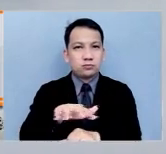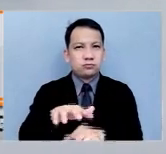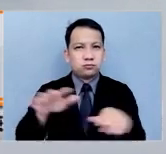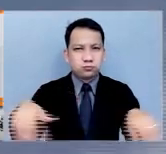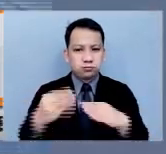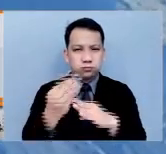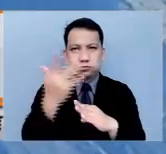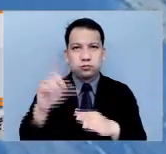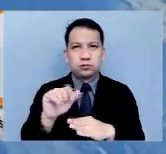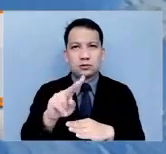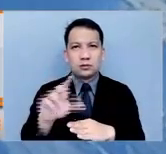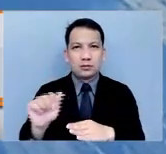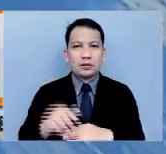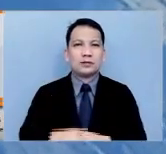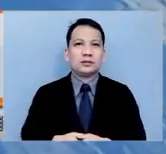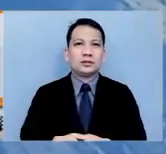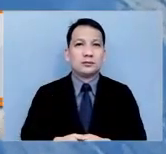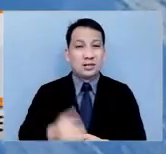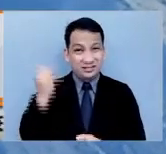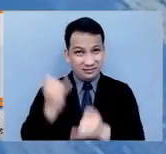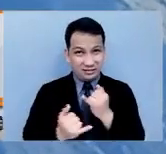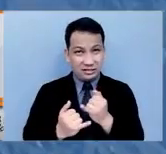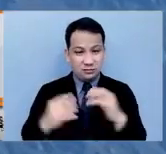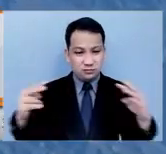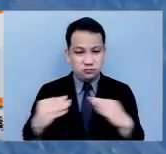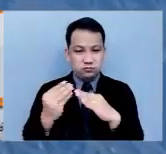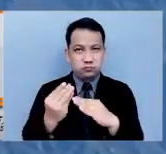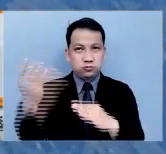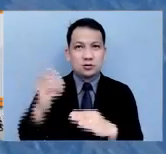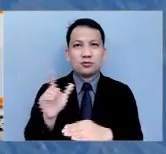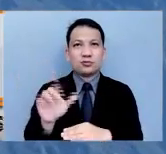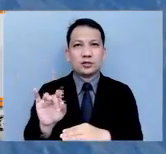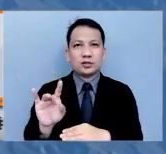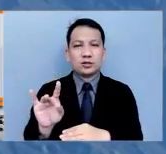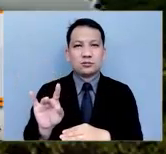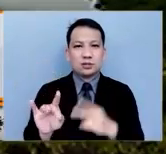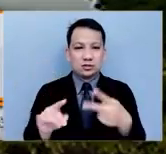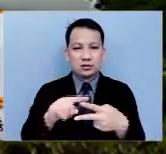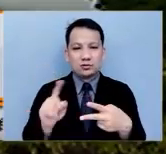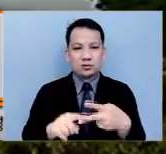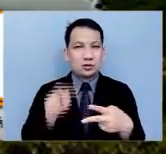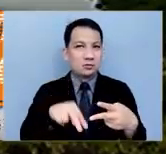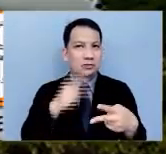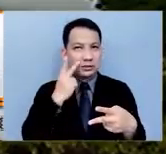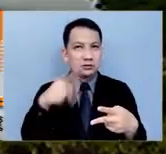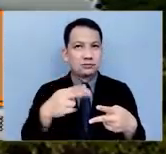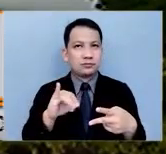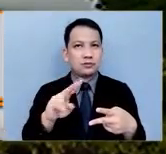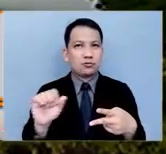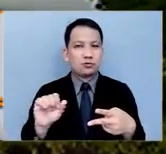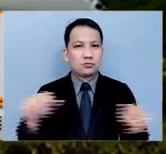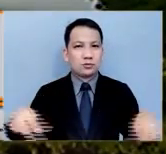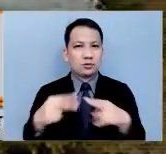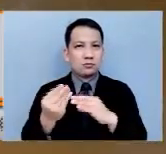dome. Huling pumutok ang Bulkang Mayon noong 2018 at dalawang senaryo raw ang nakikita ng FIVOX sa muling